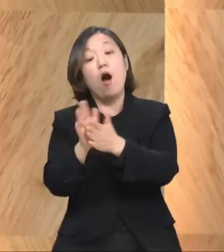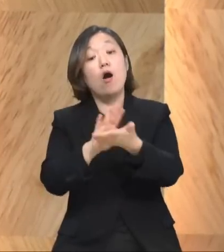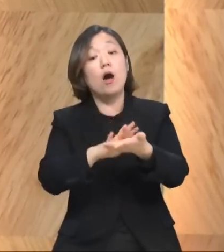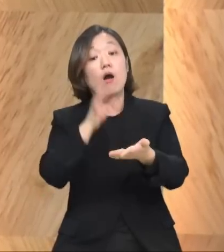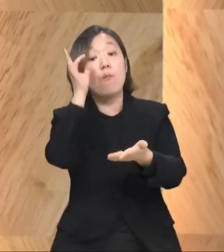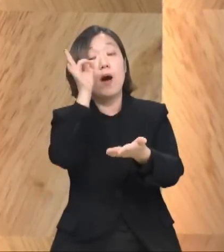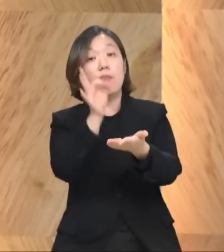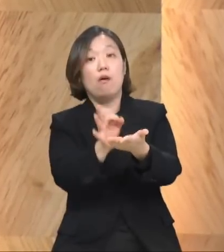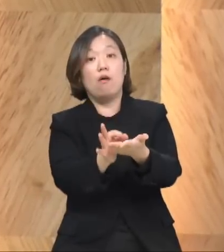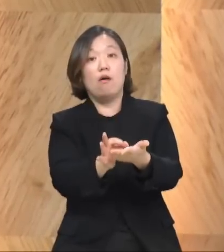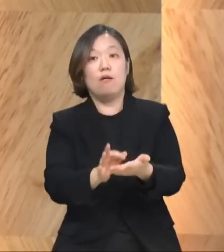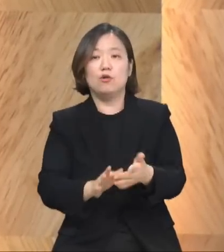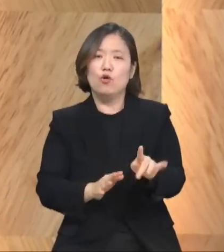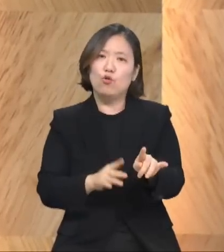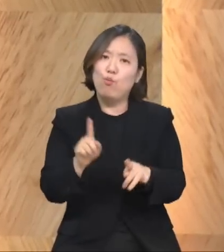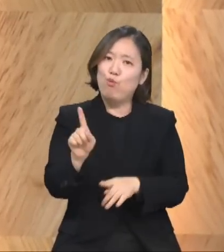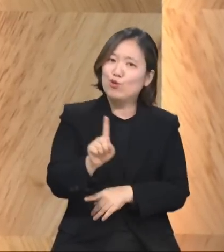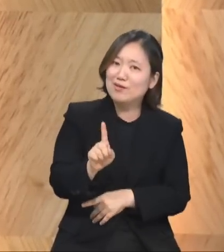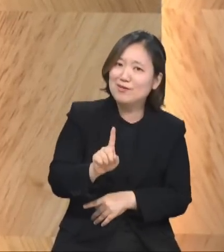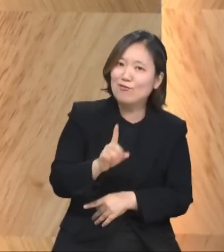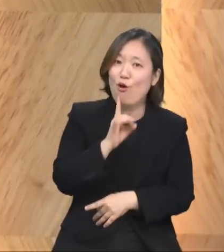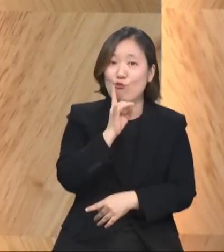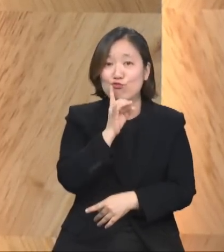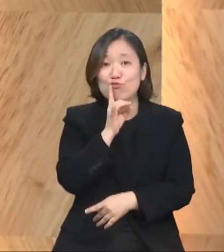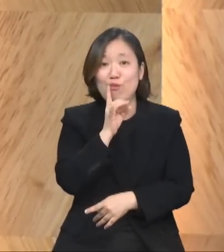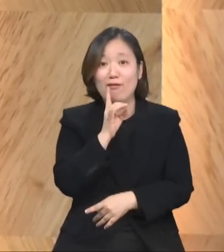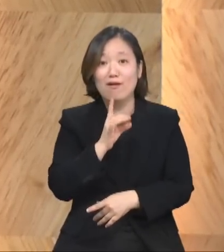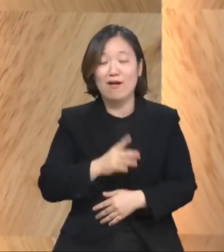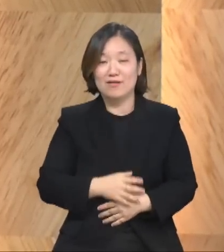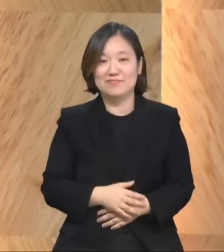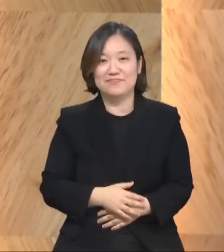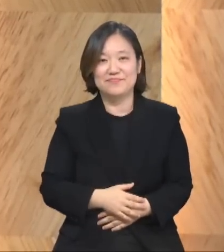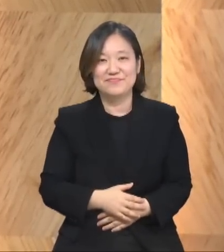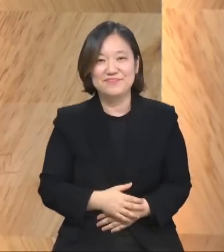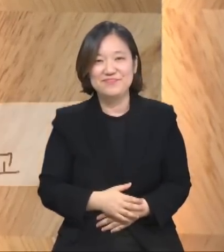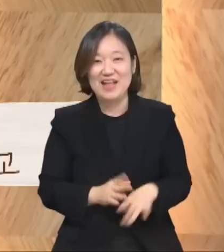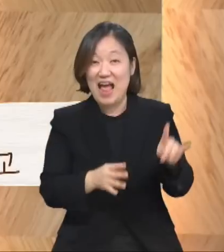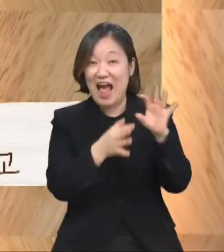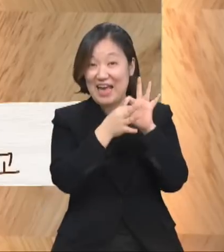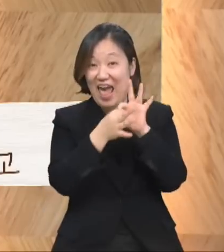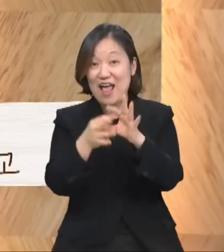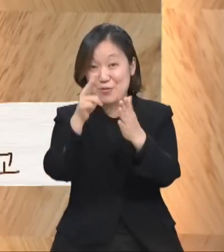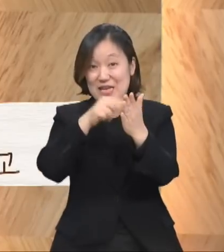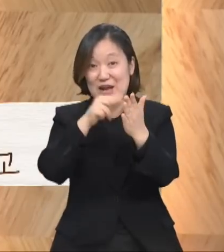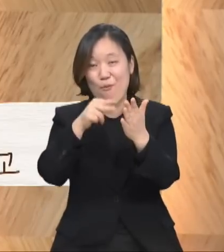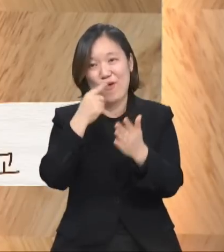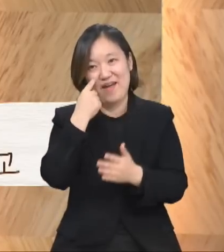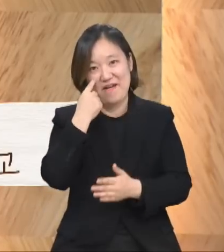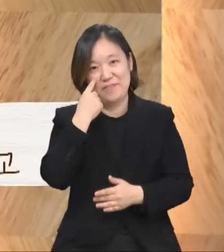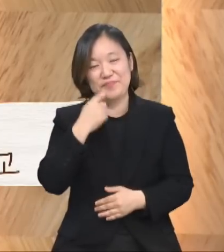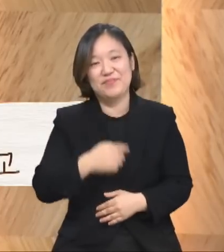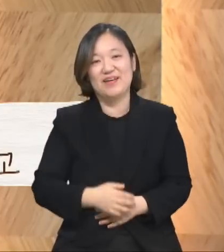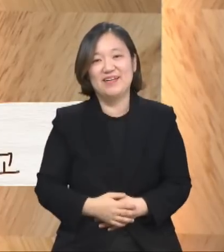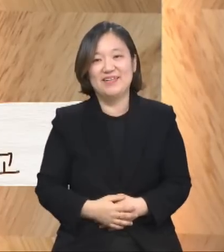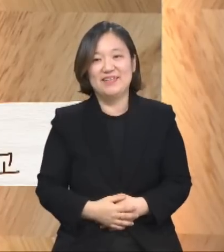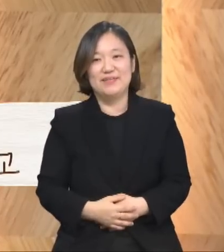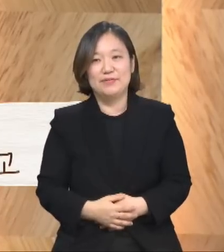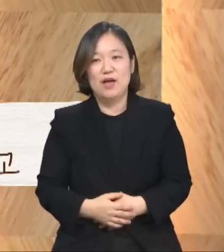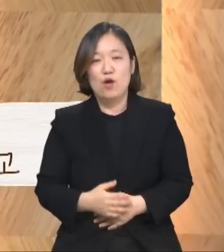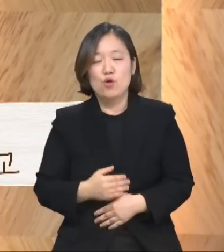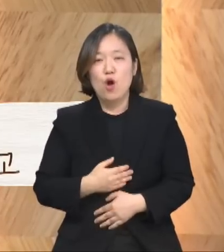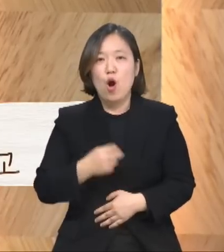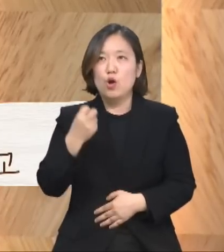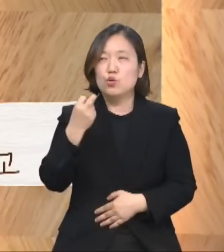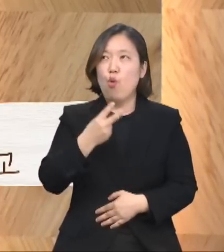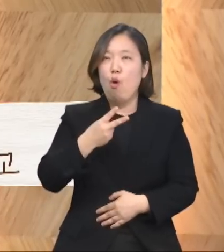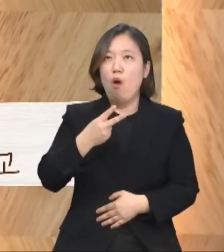무슨 뭘까 저도 그런 생각이 들더라고요 그래서 한번 계속 읽어보겠습니다 또